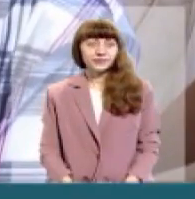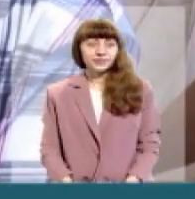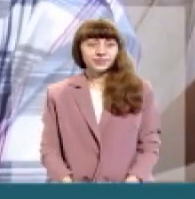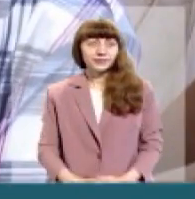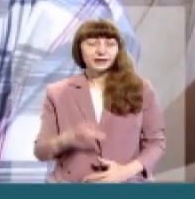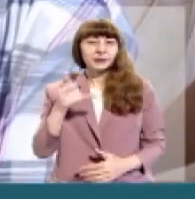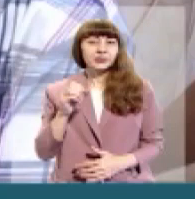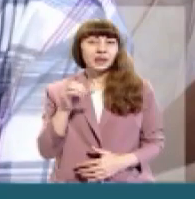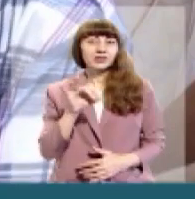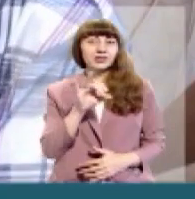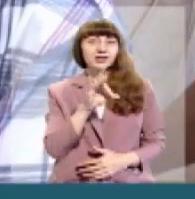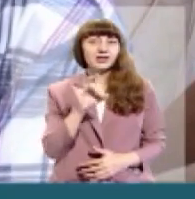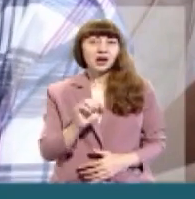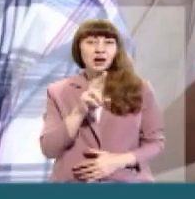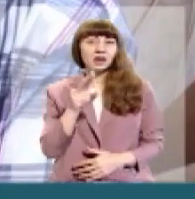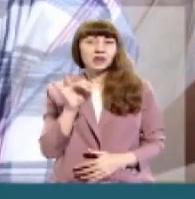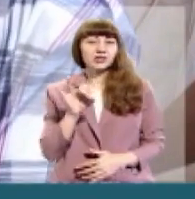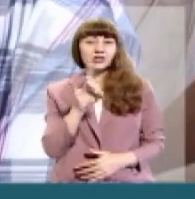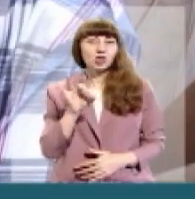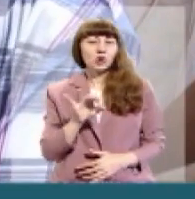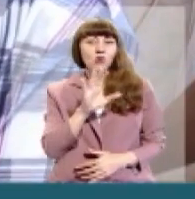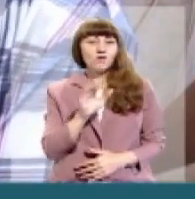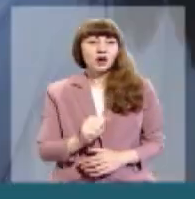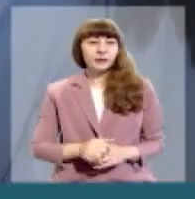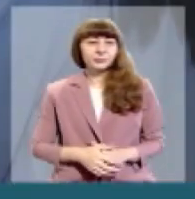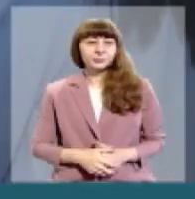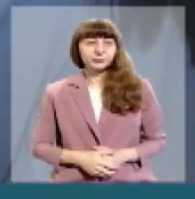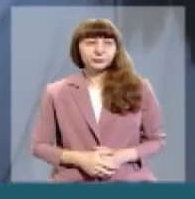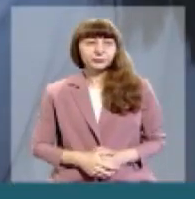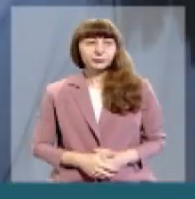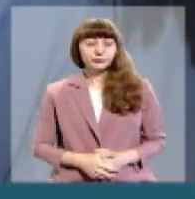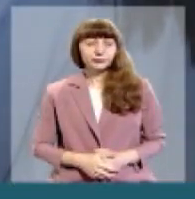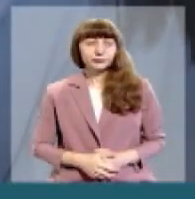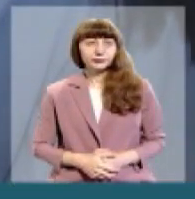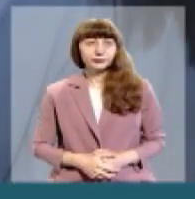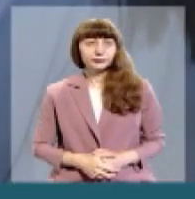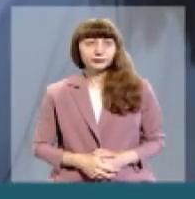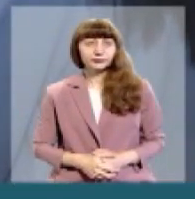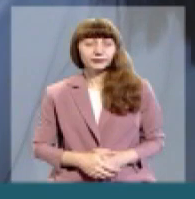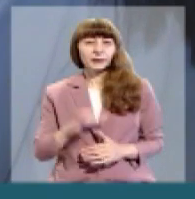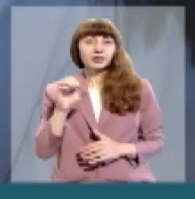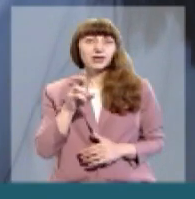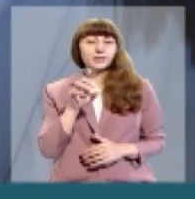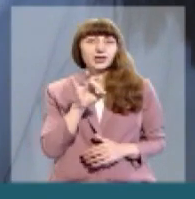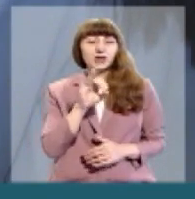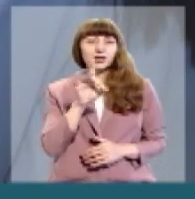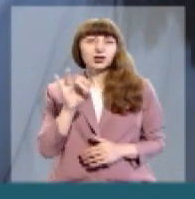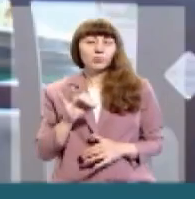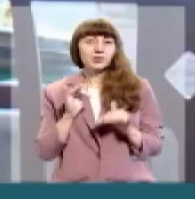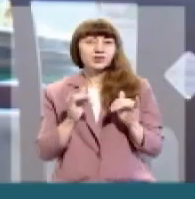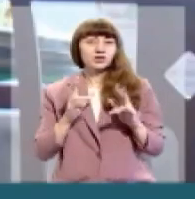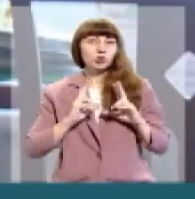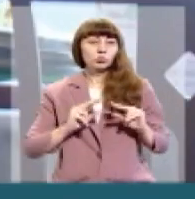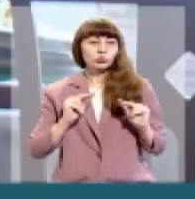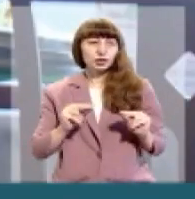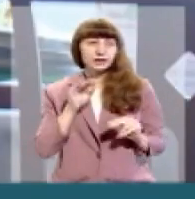Сабира Қайырова өмірінің 46 жылын мұғалімдікке арнаған жан. Ол білім саласының үздігі ардагер ұстаз. Бала шағында